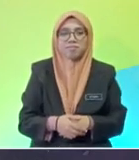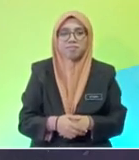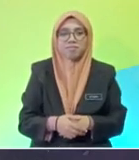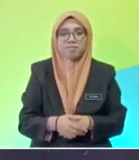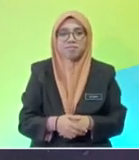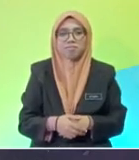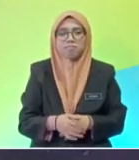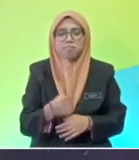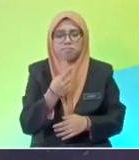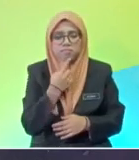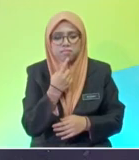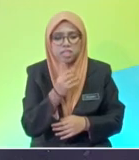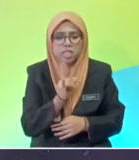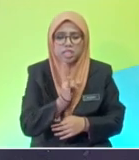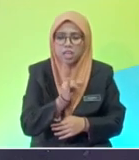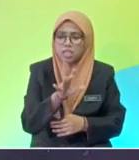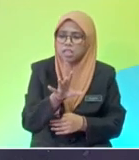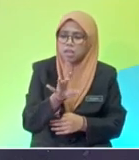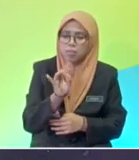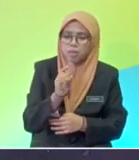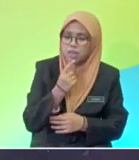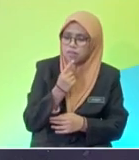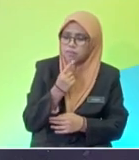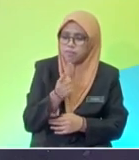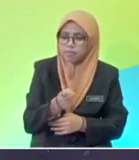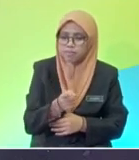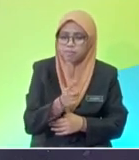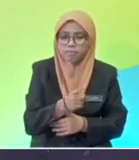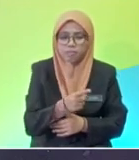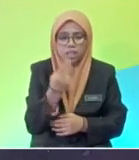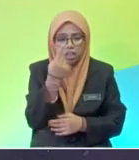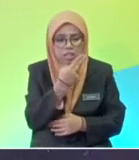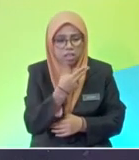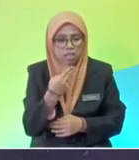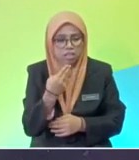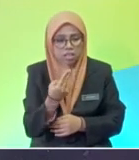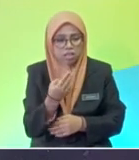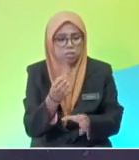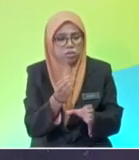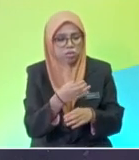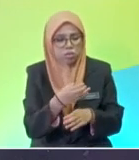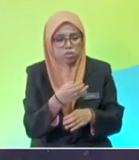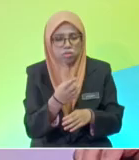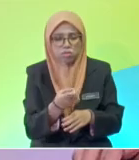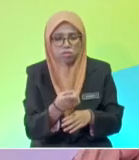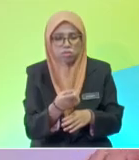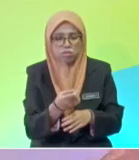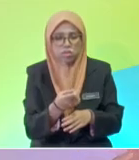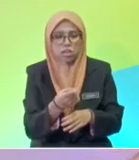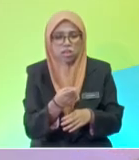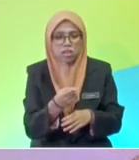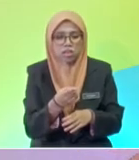kan saya kayak sini ada Revin kan Aduh hiasan macam bentuk eee apa ini sih kumbang